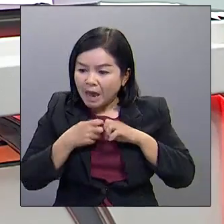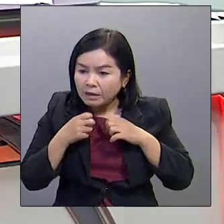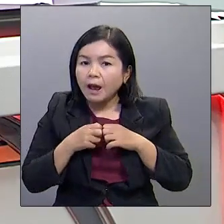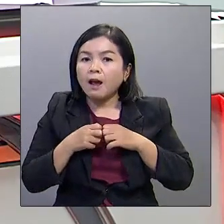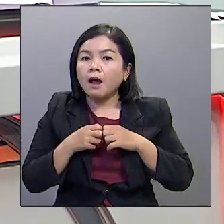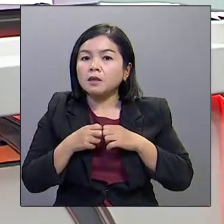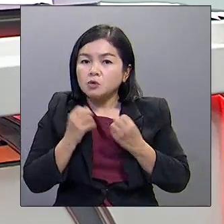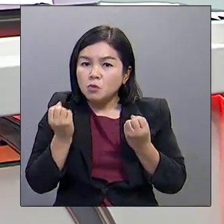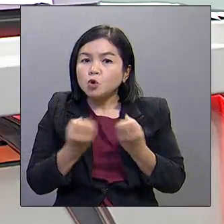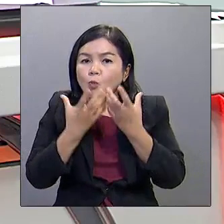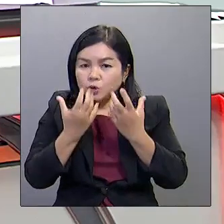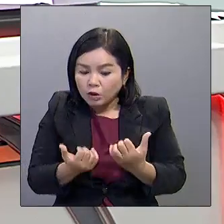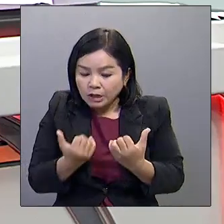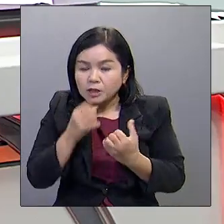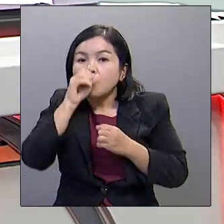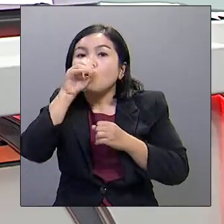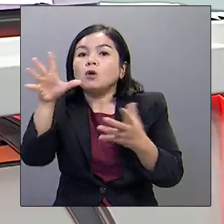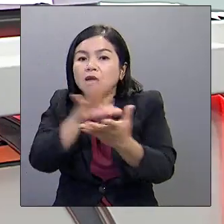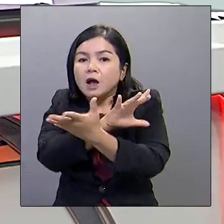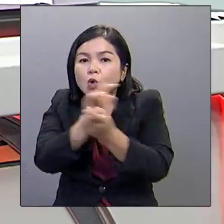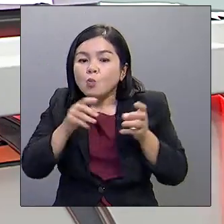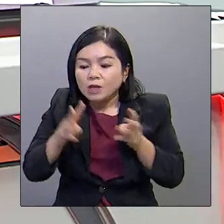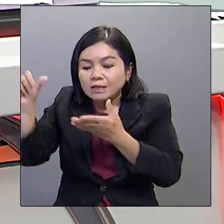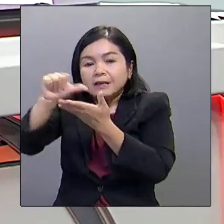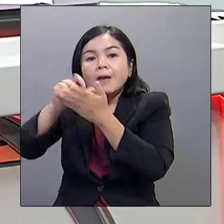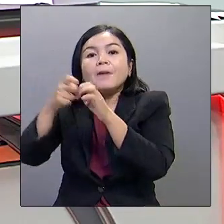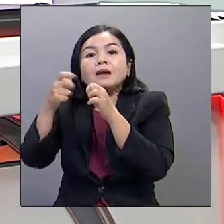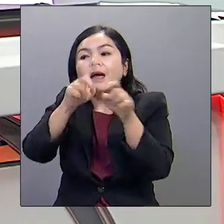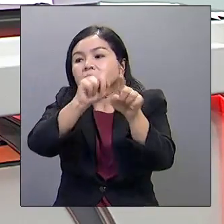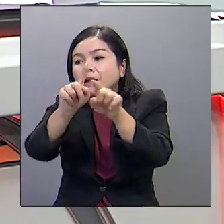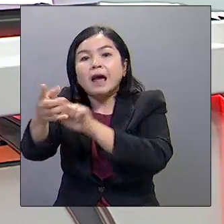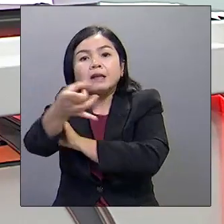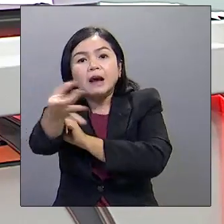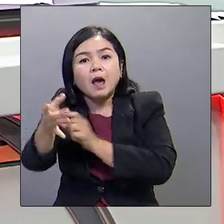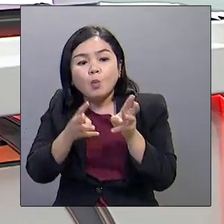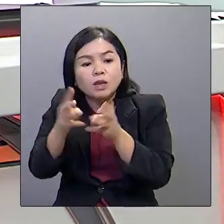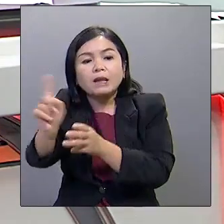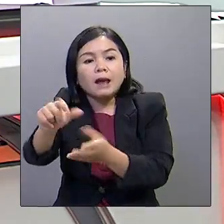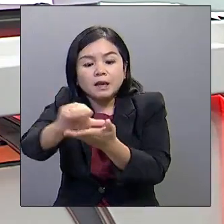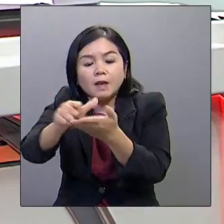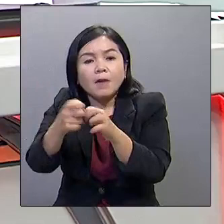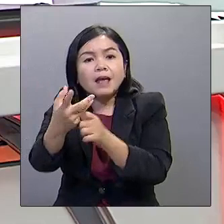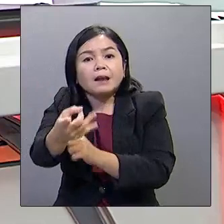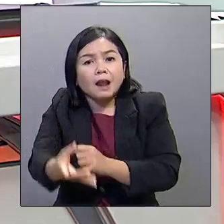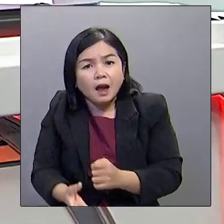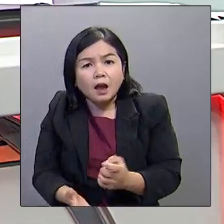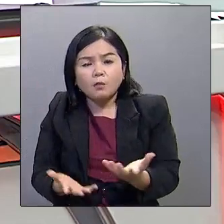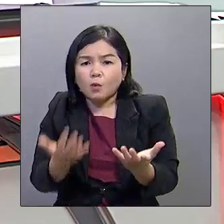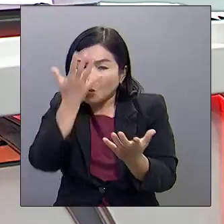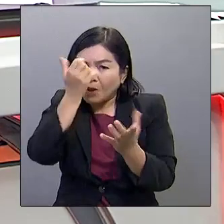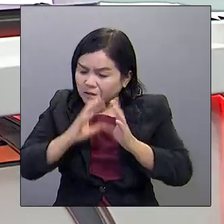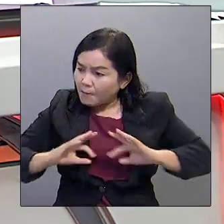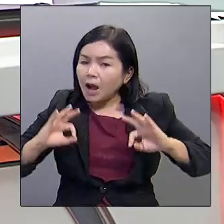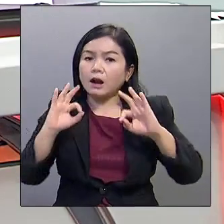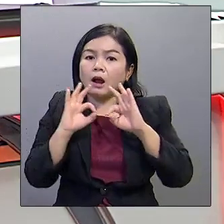กิดขึ้นพร้อมกับบอกสังคมว่าแนวทางที่จะแก้ไขเรื่องเหล่านี้เนี่ยจะแก้ไขอย่างไรเพราะเชื่อว่าน่าจะเป็นประเด็นสำคัญน